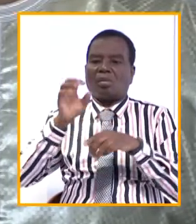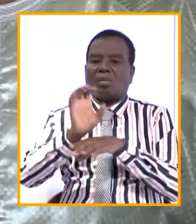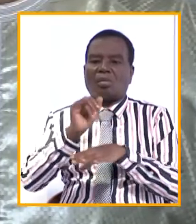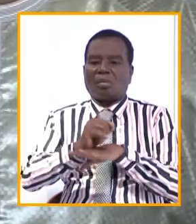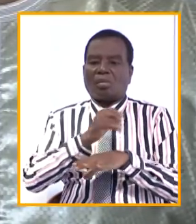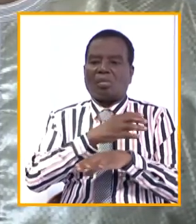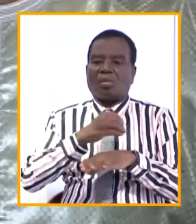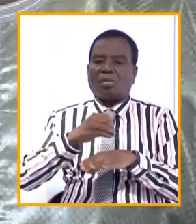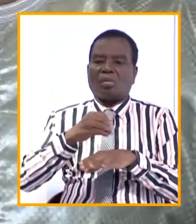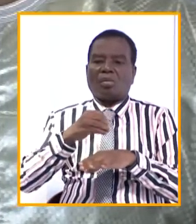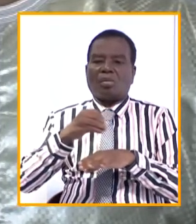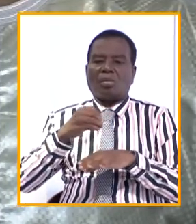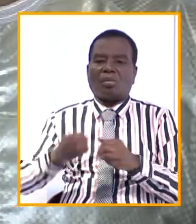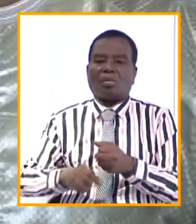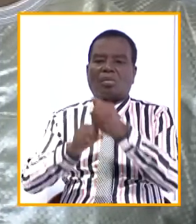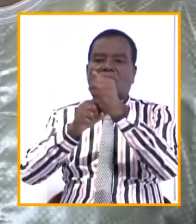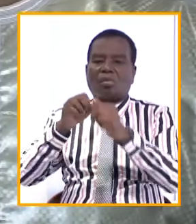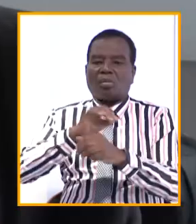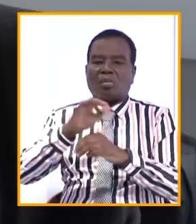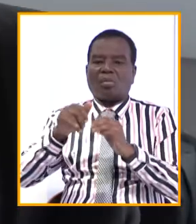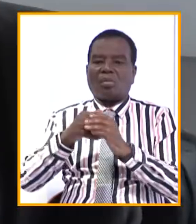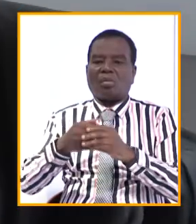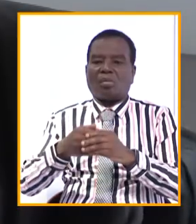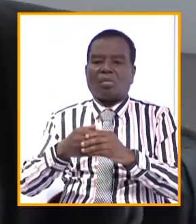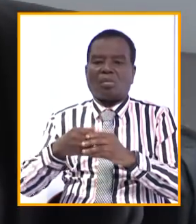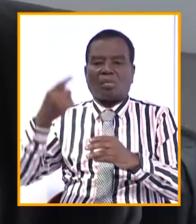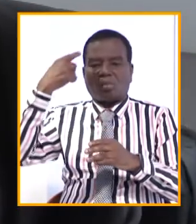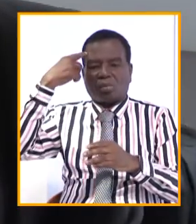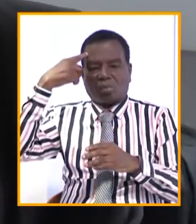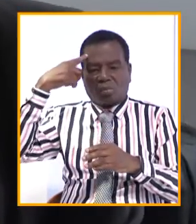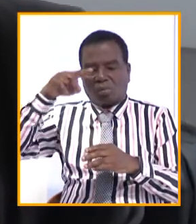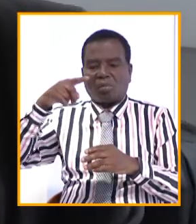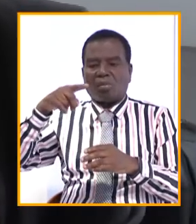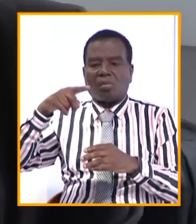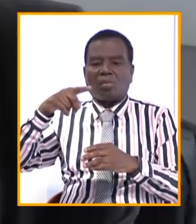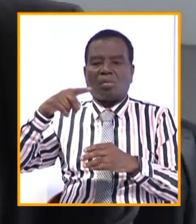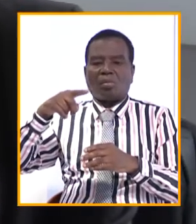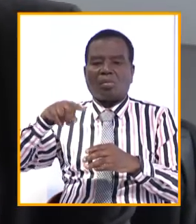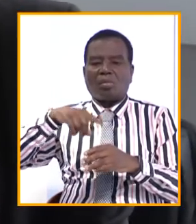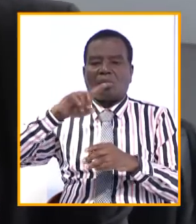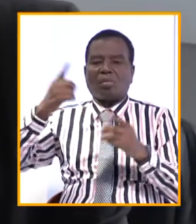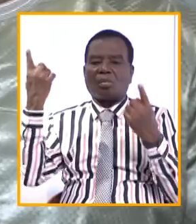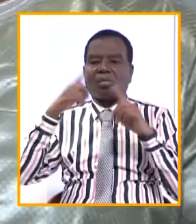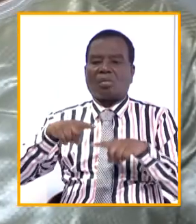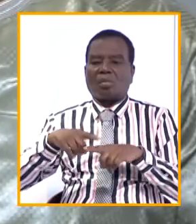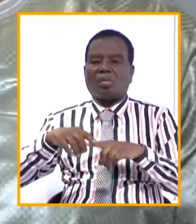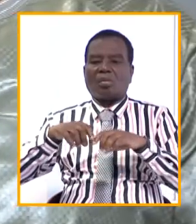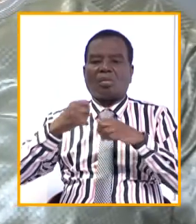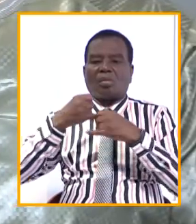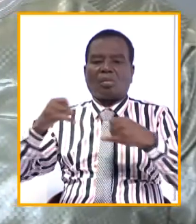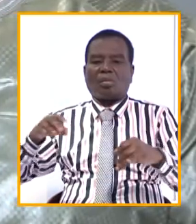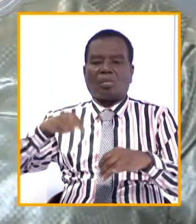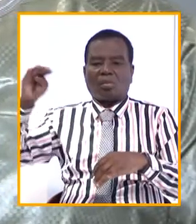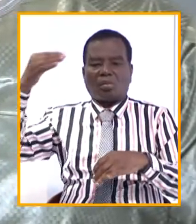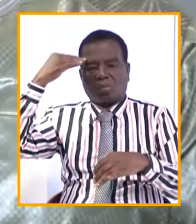l'aider justement à supporter ce fardeau qui est assez lourd. En ce qui concerne la recherche scientifique, quand une équipe de recherche est choisie pour conduire